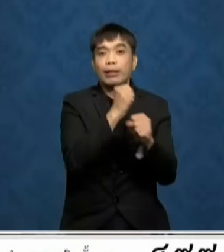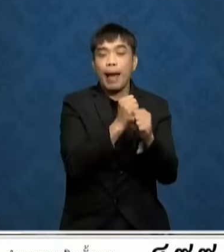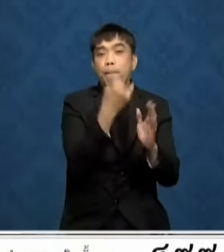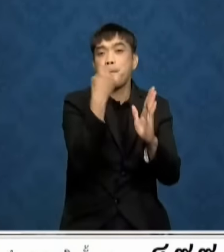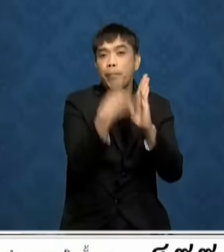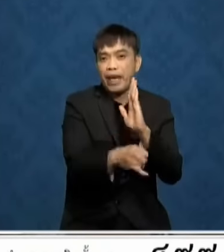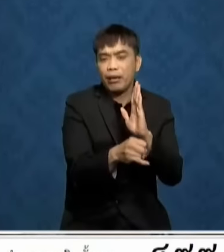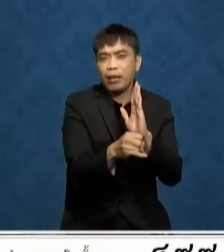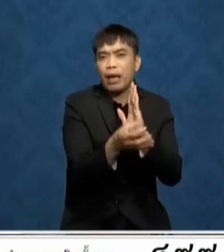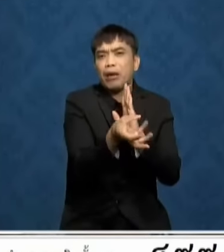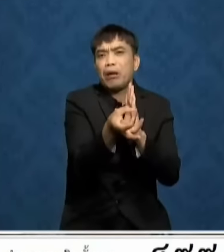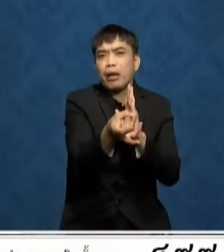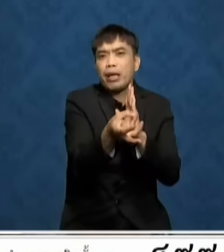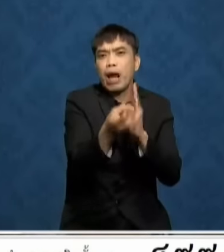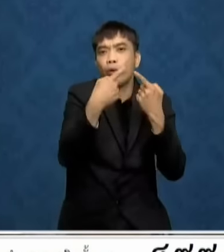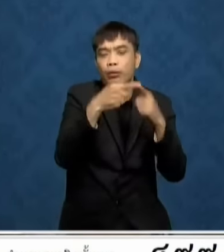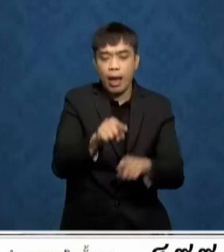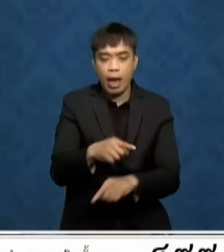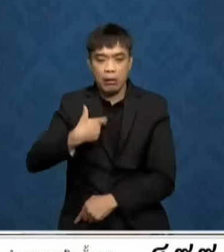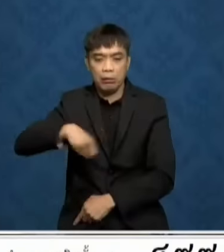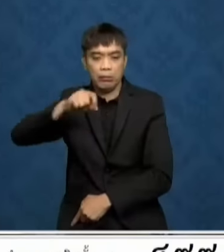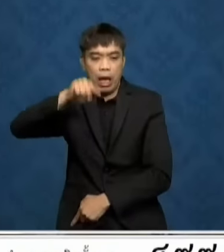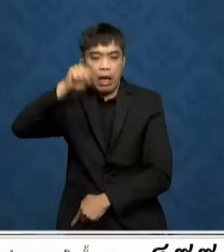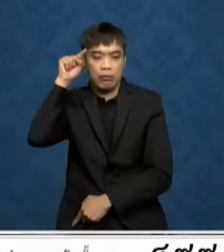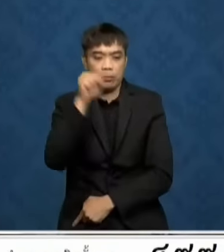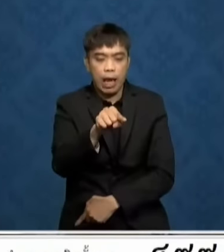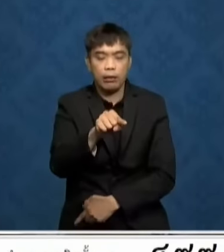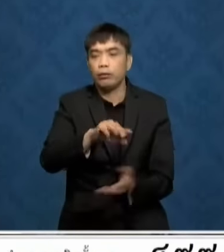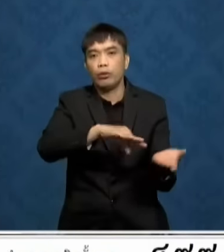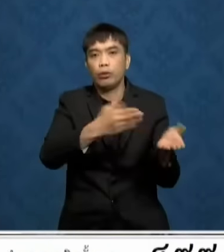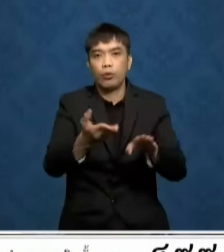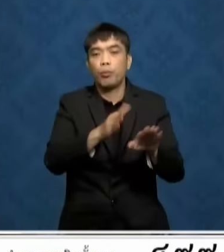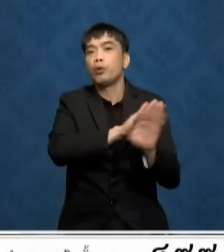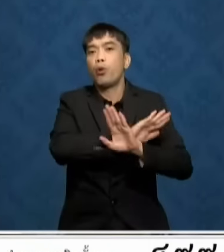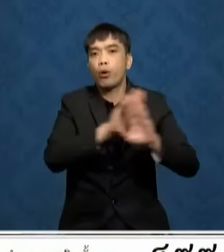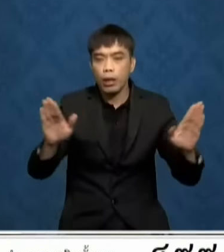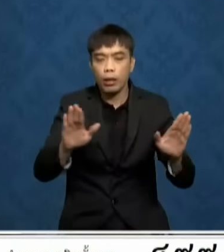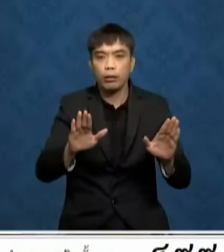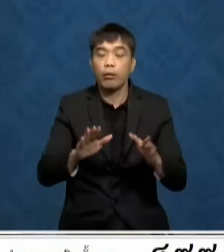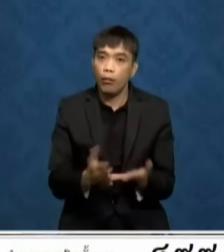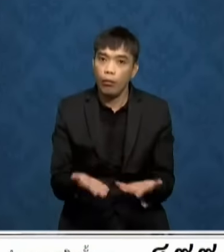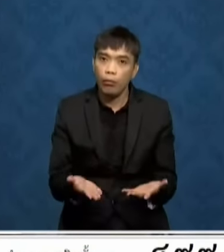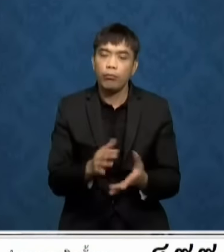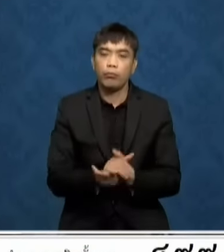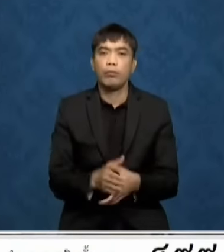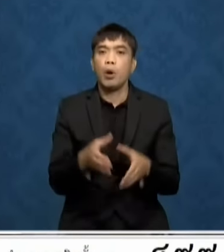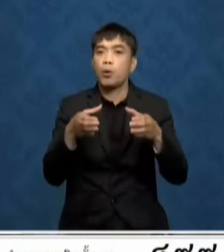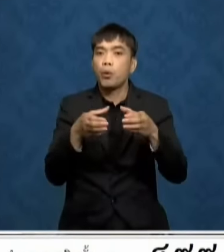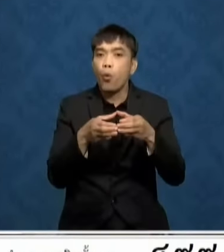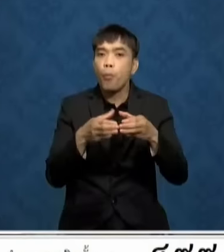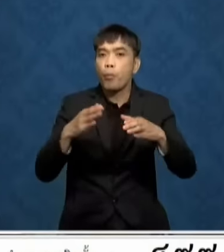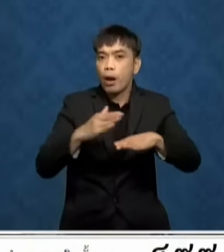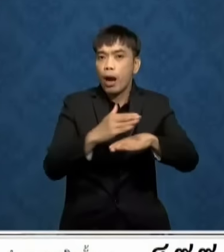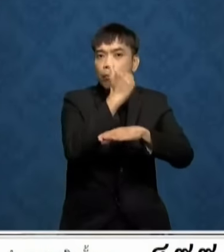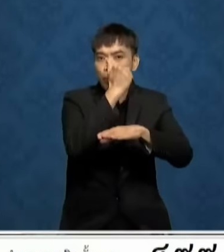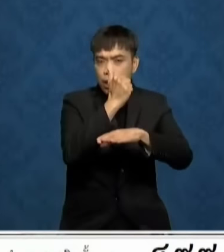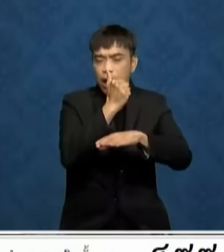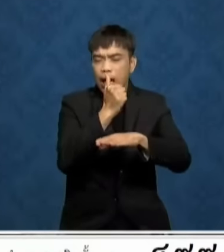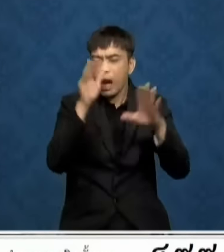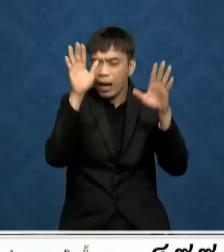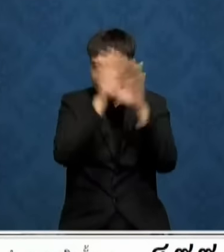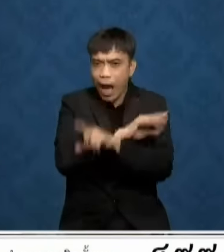าทำเลยผมคงไม่จำเป็นต้องยกตัวอย่างนะครับว่ามีเหตุไหนบ้างการยุบพรรคการเมืองจริงๆก็ไม่ได้ต่างอะไรจากการประ